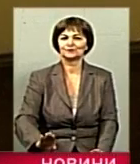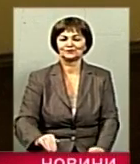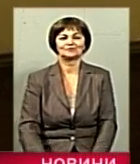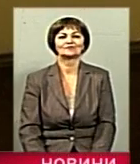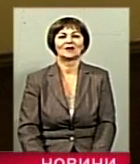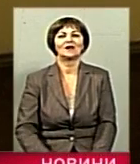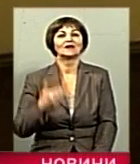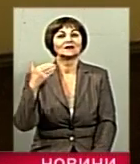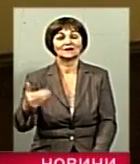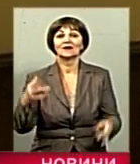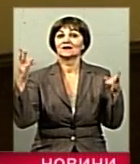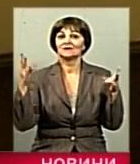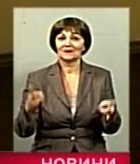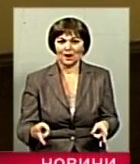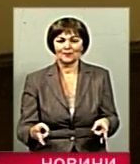Її треба